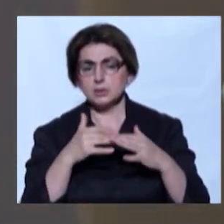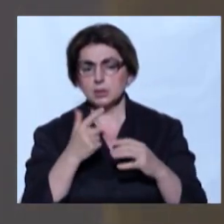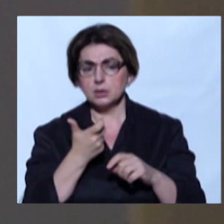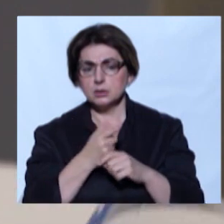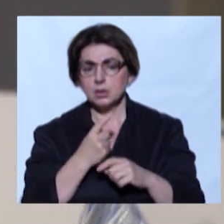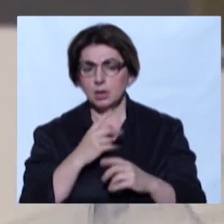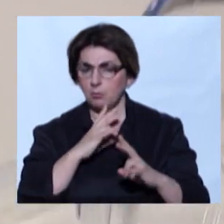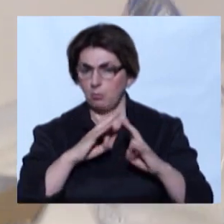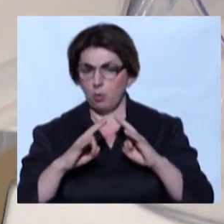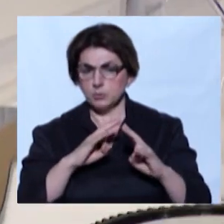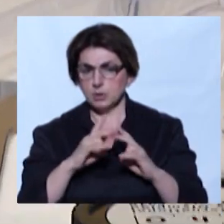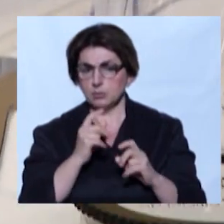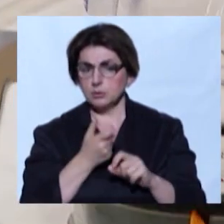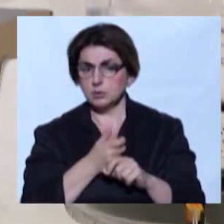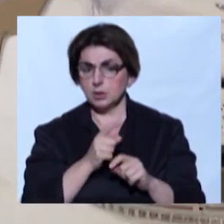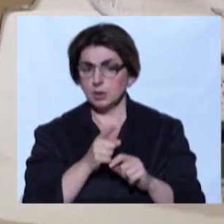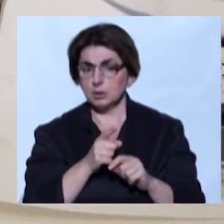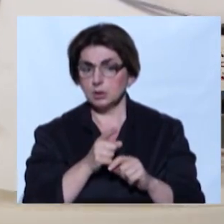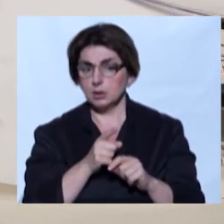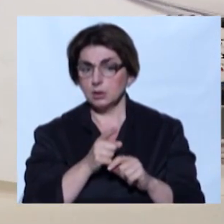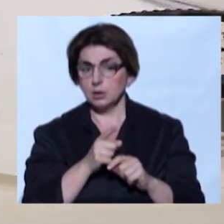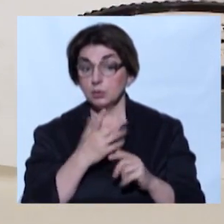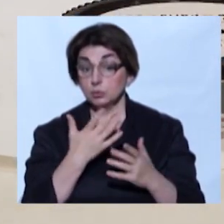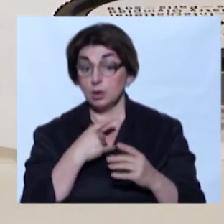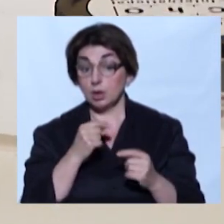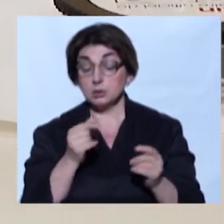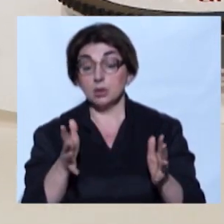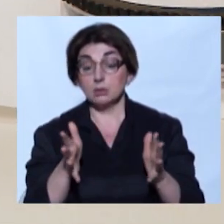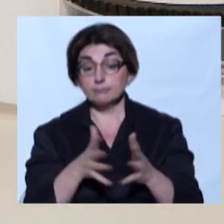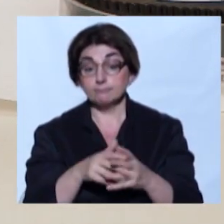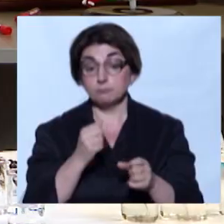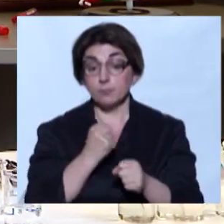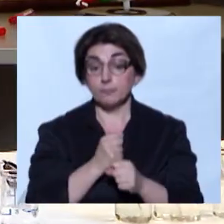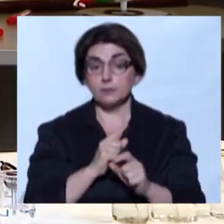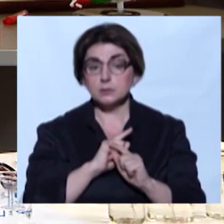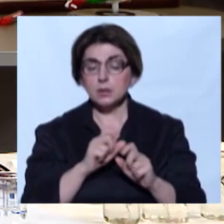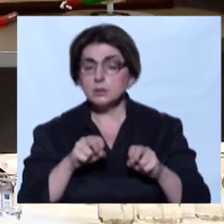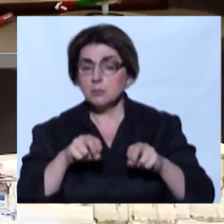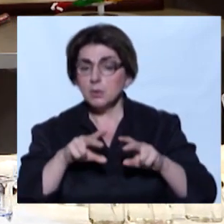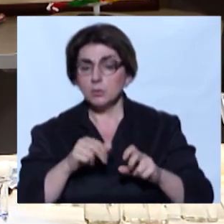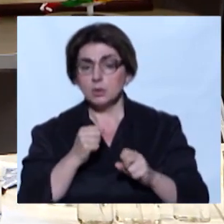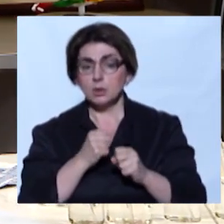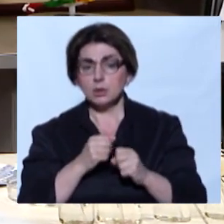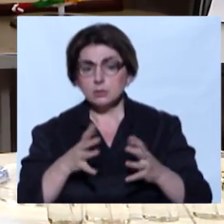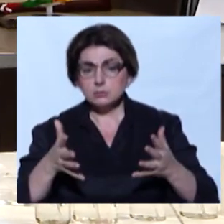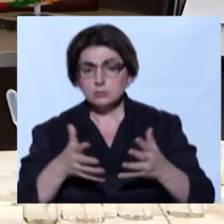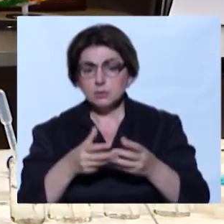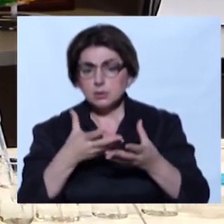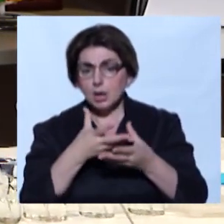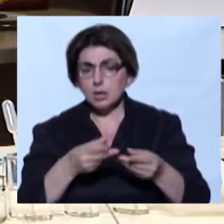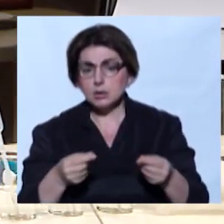საკმაოდ მომწამლავია, ამიტომ თუ გადაწყვეტ რეაქციას, უნდა იყოს ძალიან განზავებული, ან რეაქცია უნდა